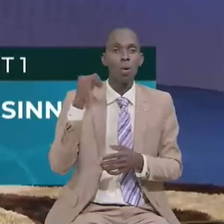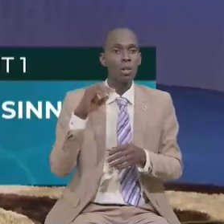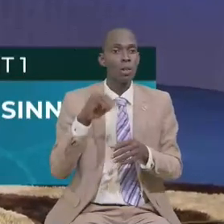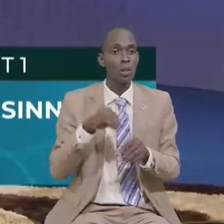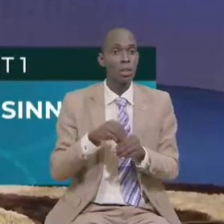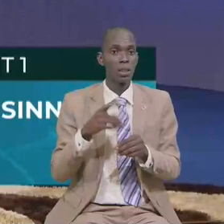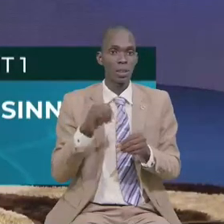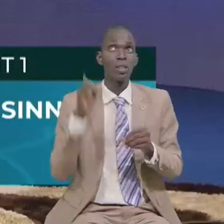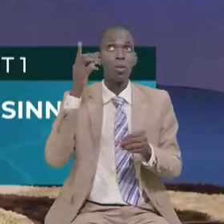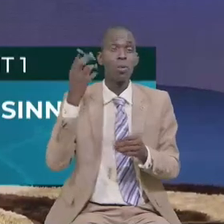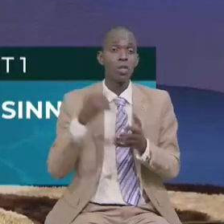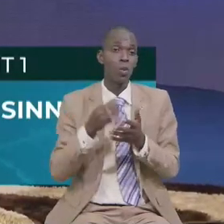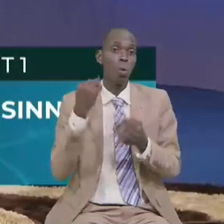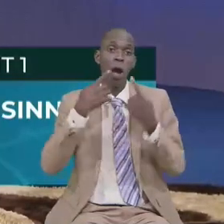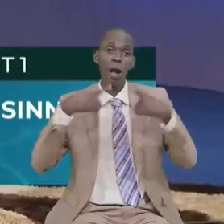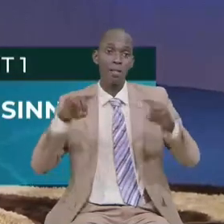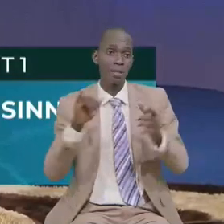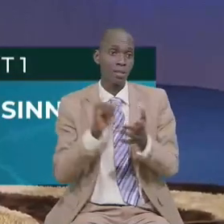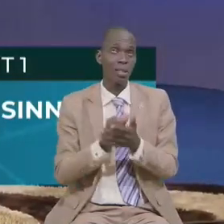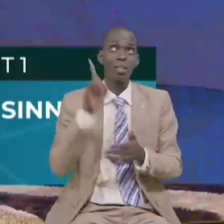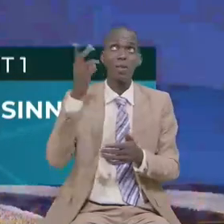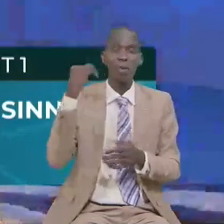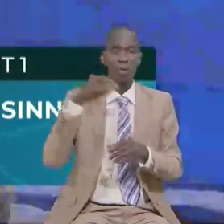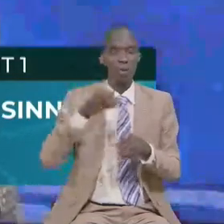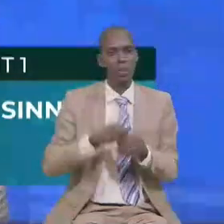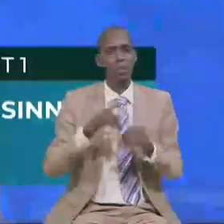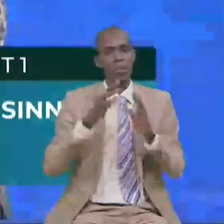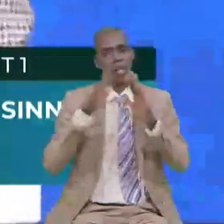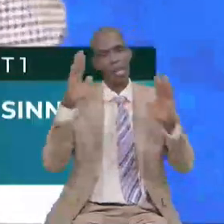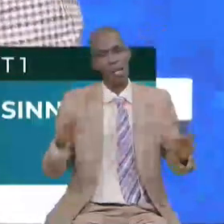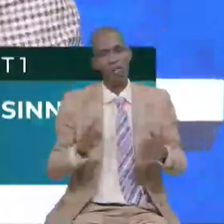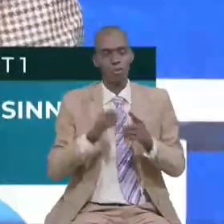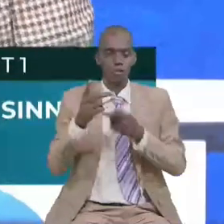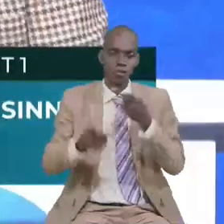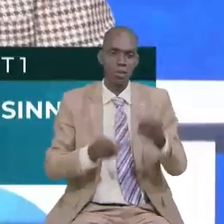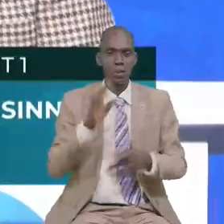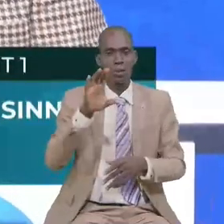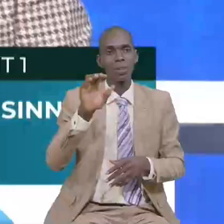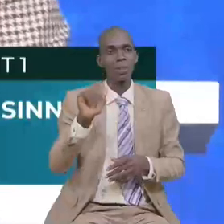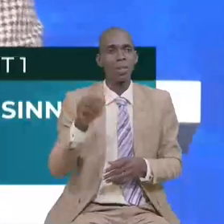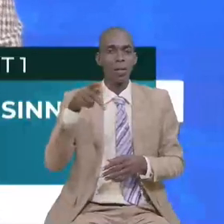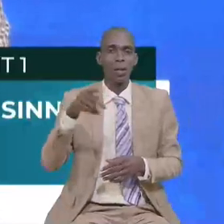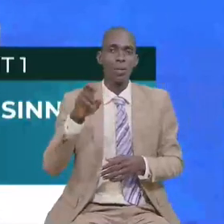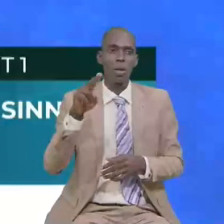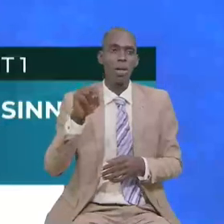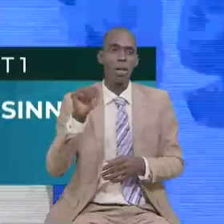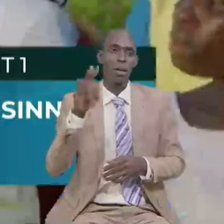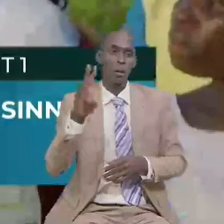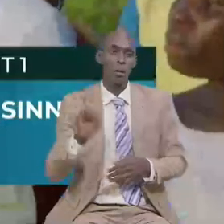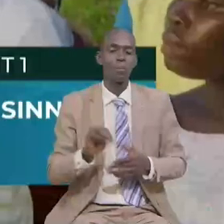était à la maison. Christ est venu rendre visite à Capernaüm.